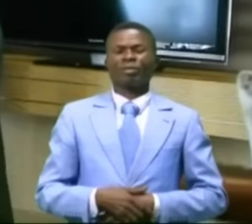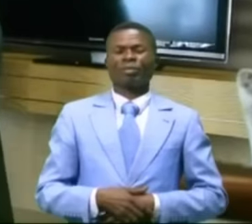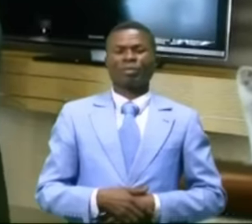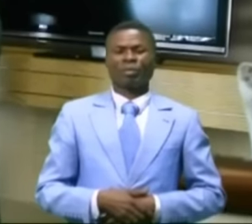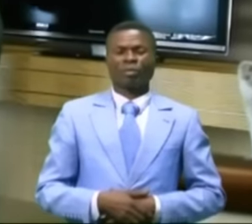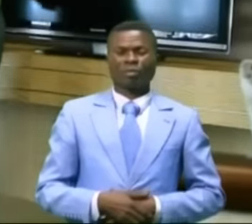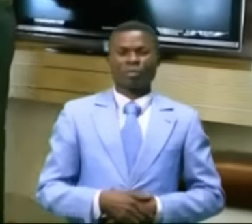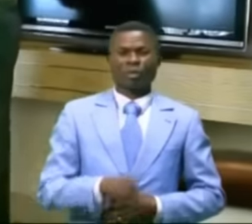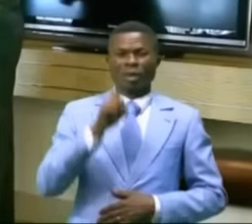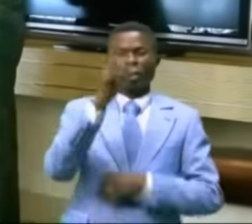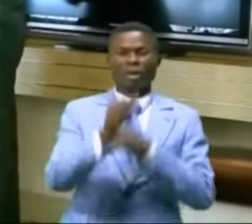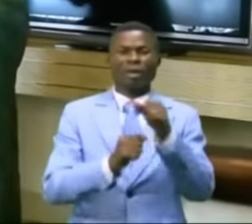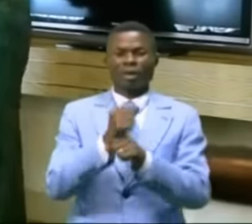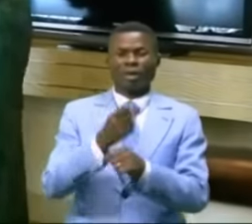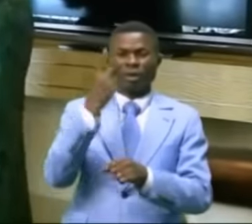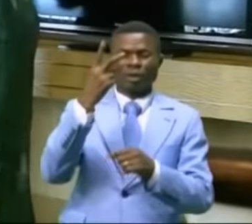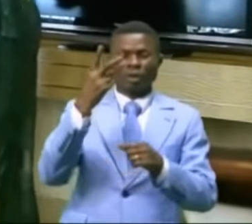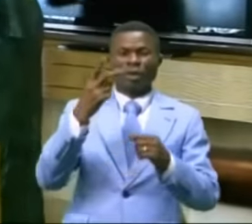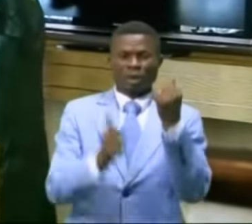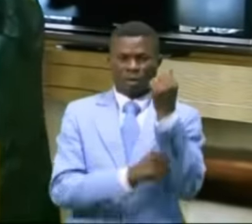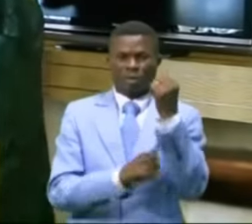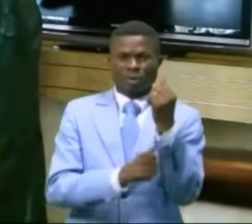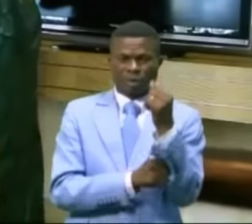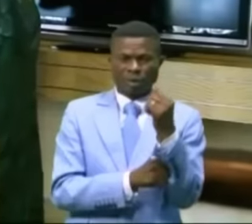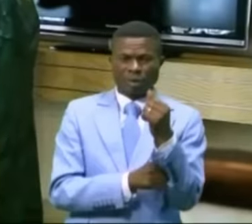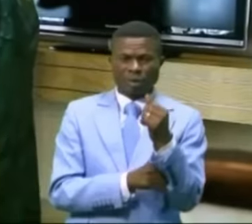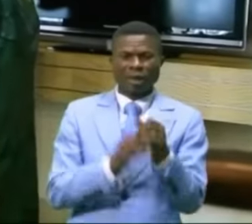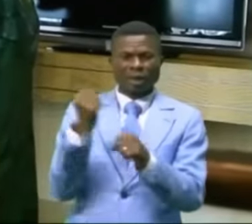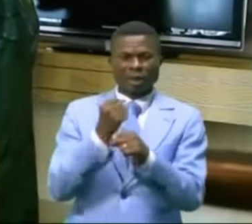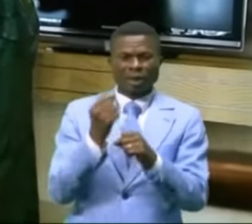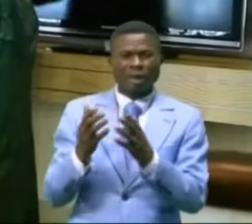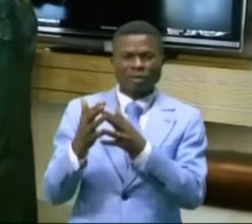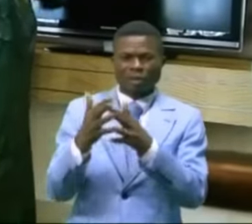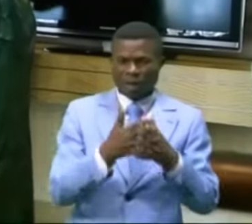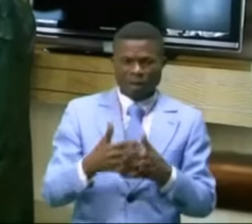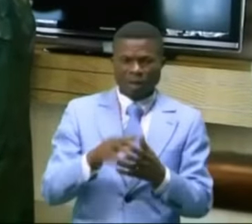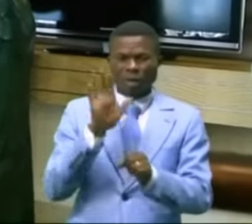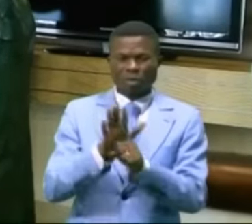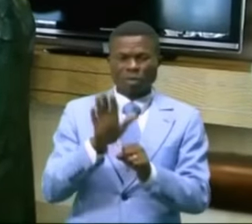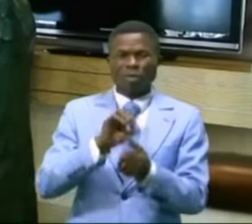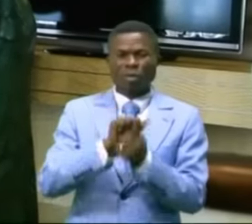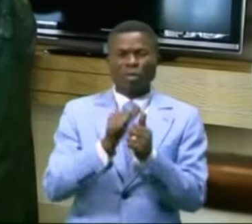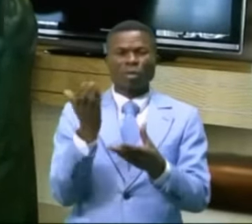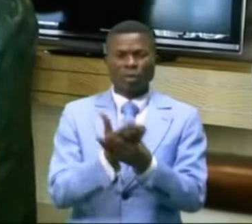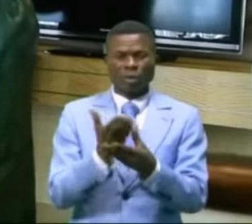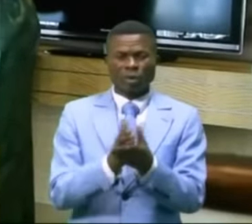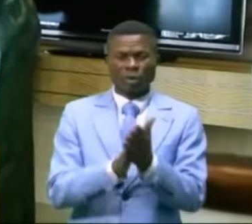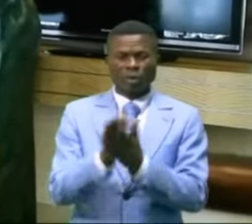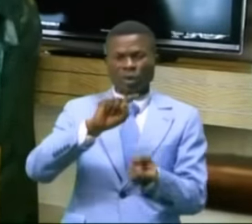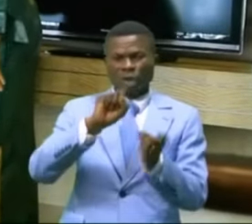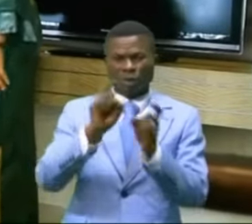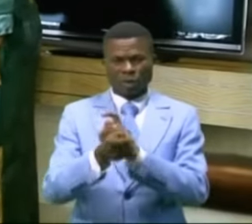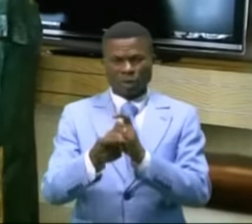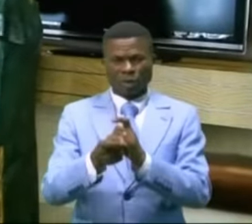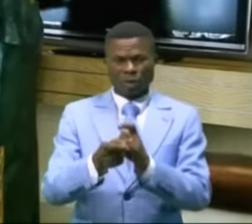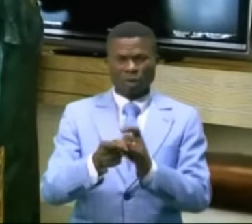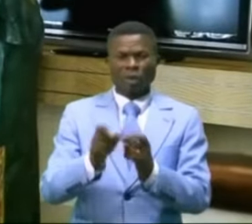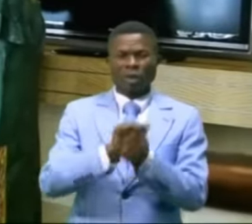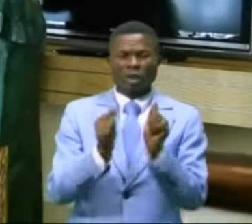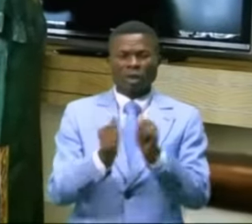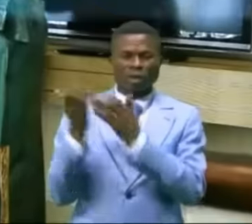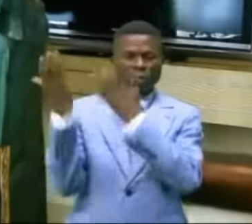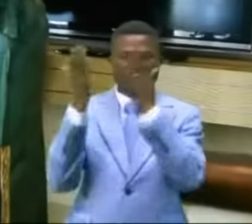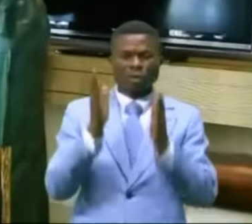Pendant un an, les deux personnalités ont eu à collaborer sur de nombreux dossiers liés aux réformes, climat des